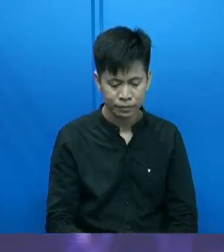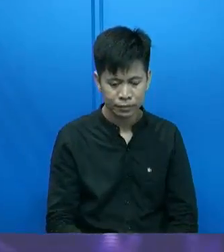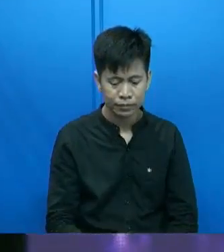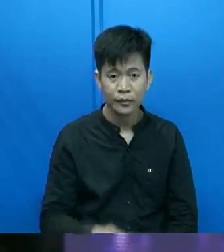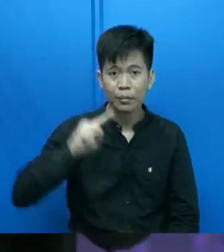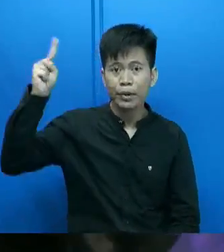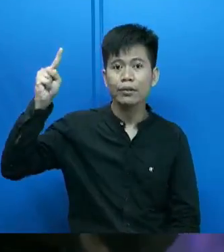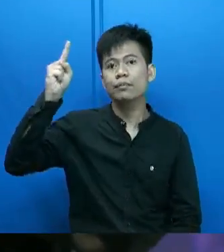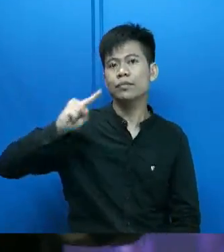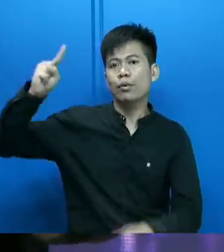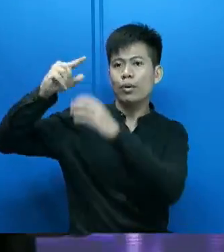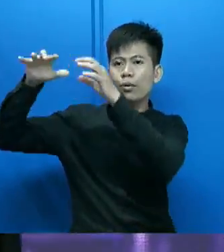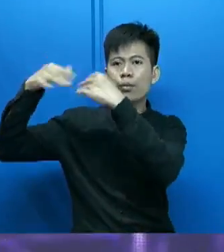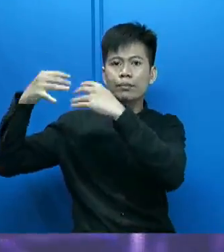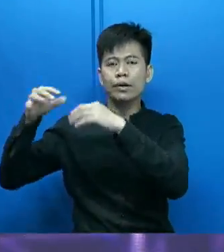Takbir.